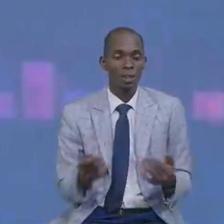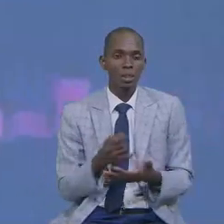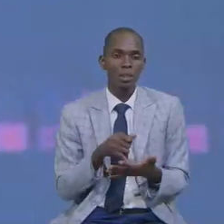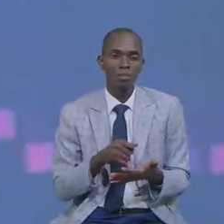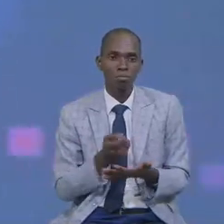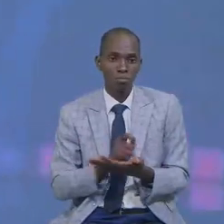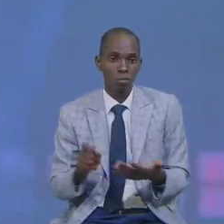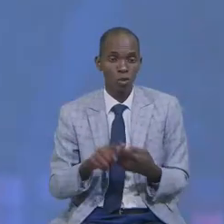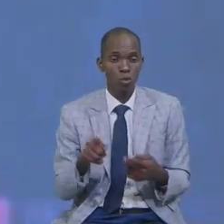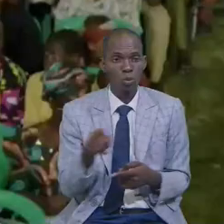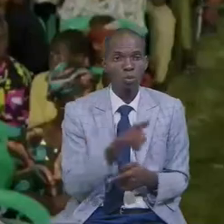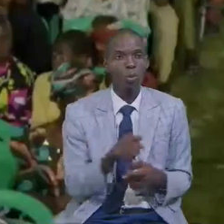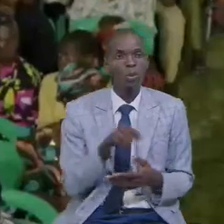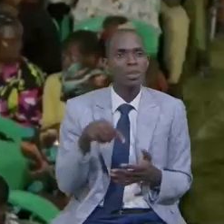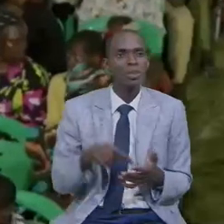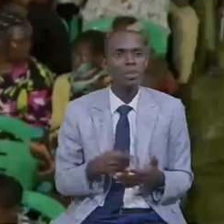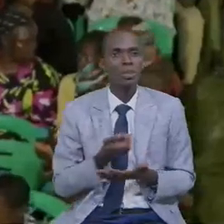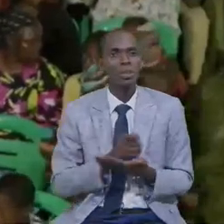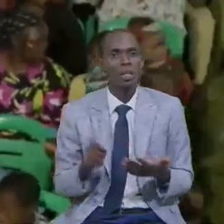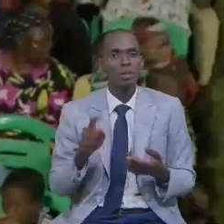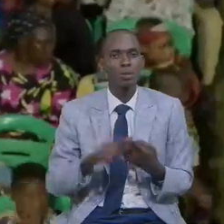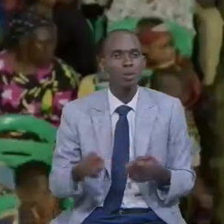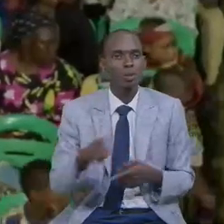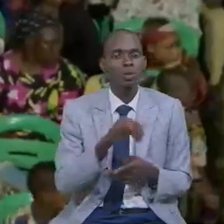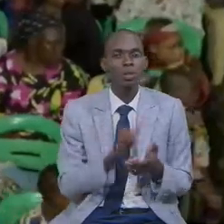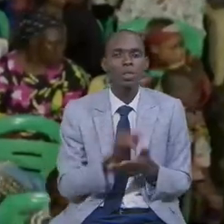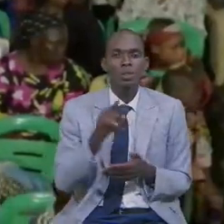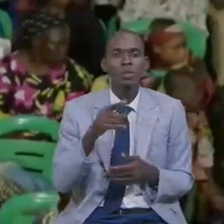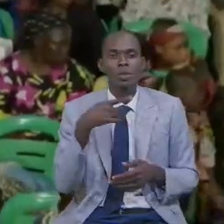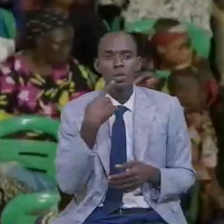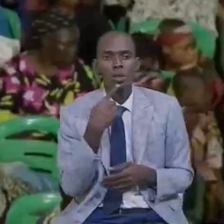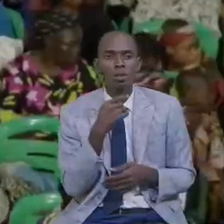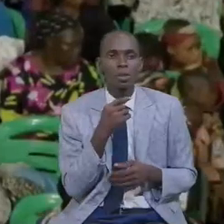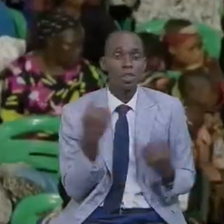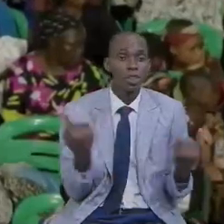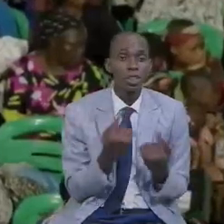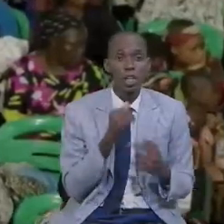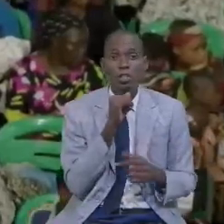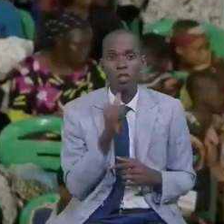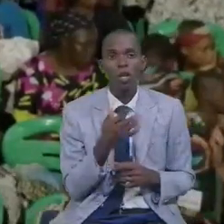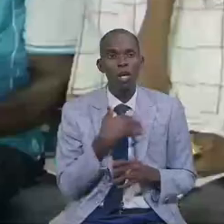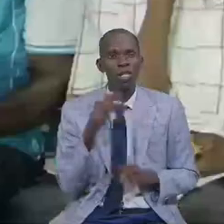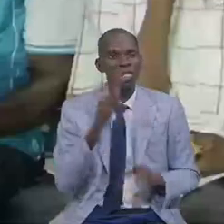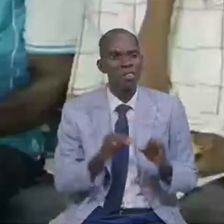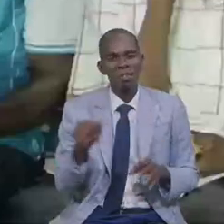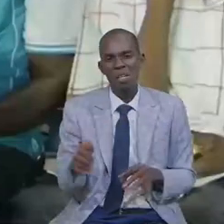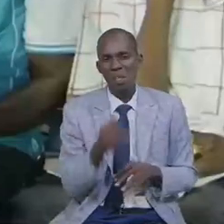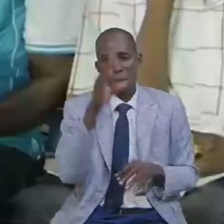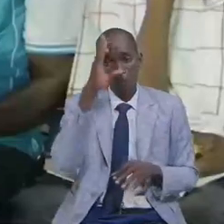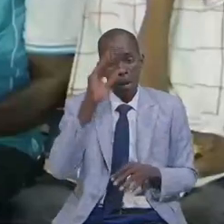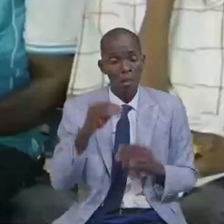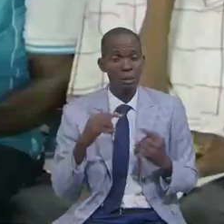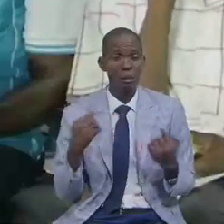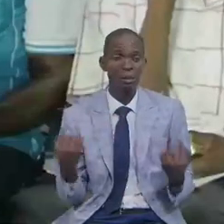je vous, mes petits-enfants, je vous écris ces choses afin que vous ne péchiez point. Et si quelqu'un a péché, vous voyez cela,